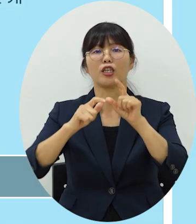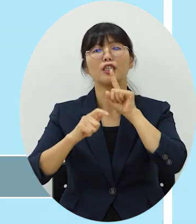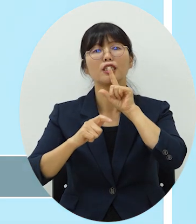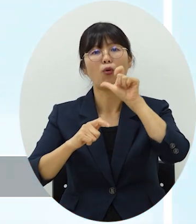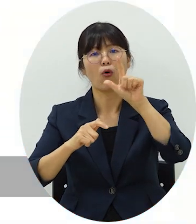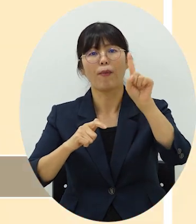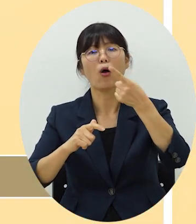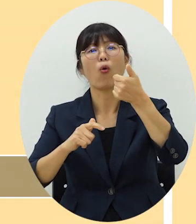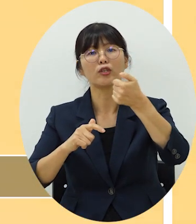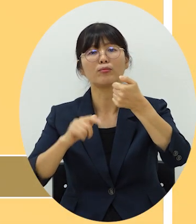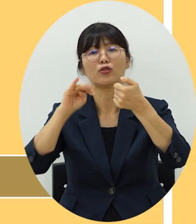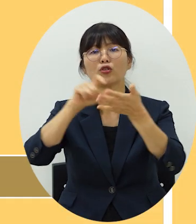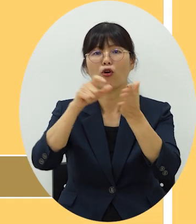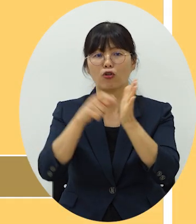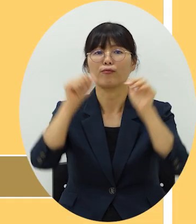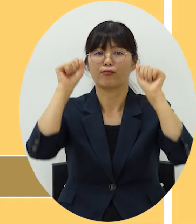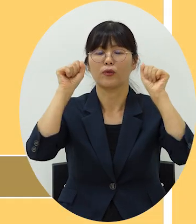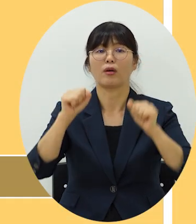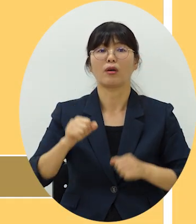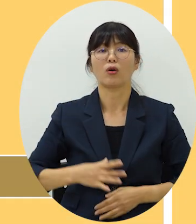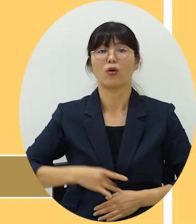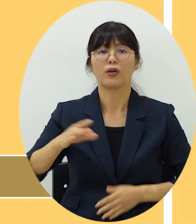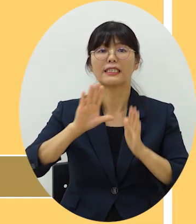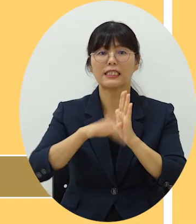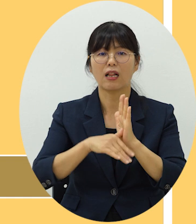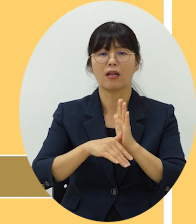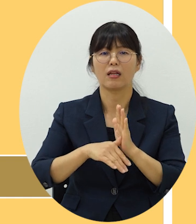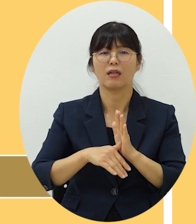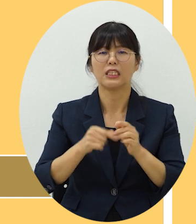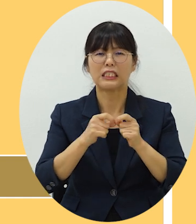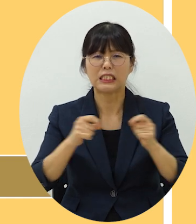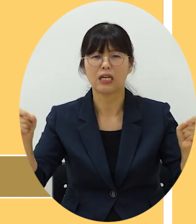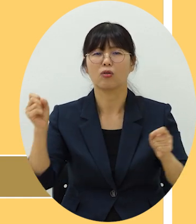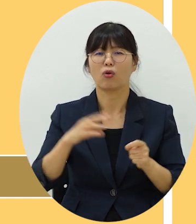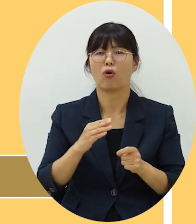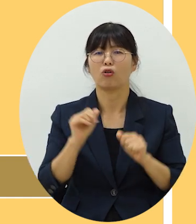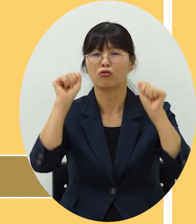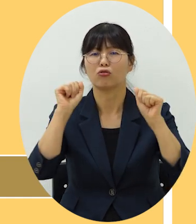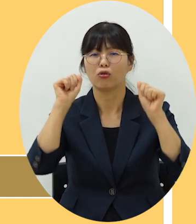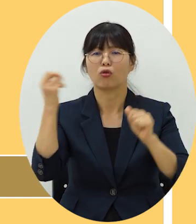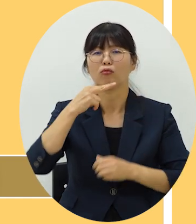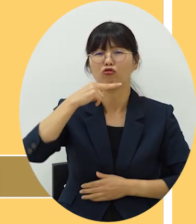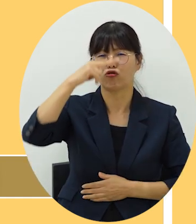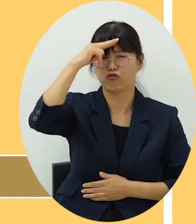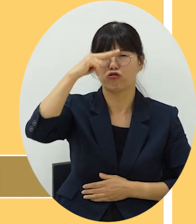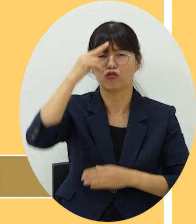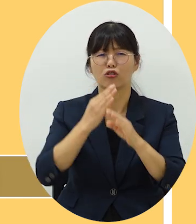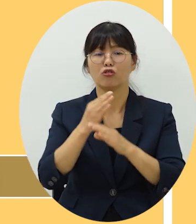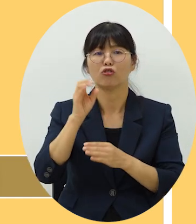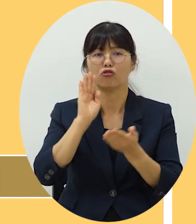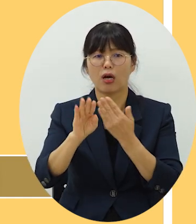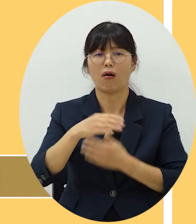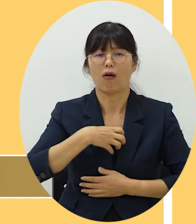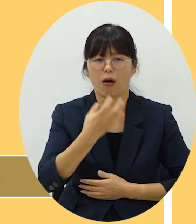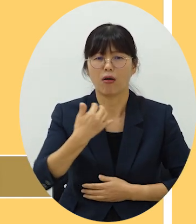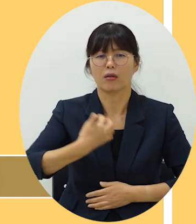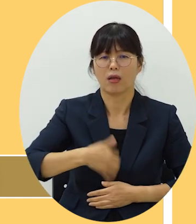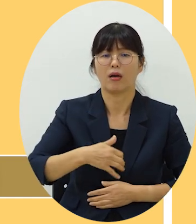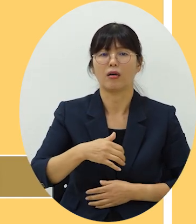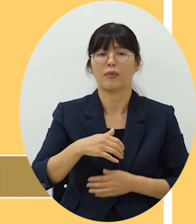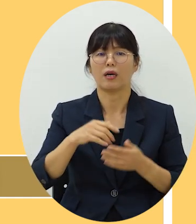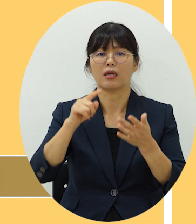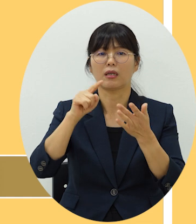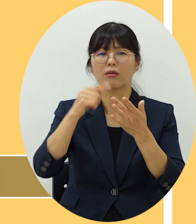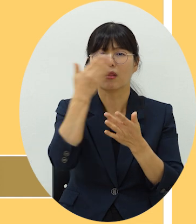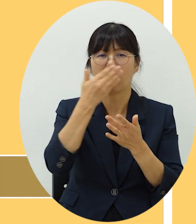정도 시행합니다. 공복 시간이 길어지거나 과도한 운동이나 음주 후, 구토나 설사 후, 혈당